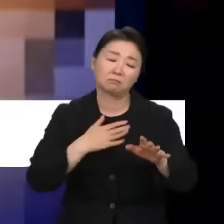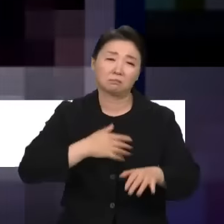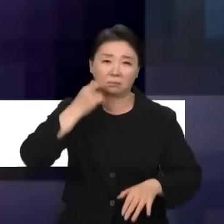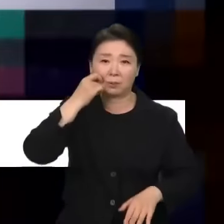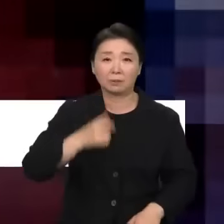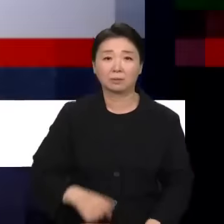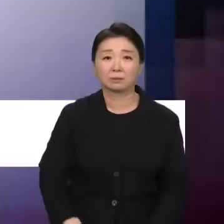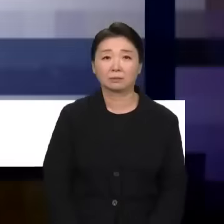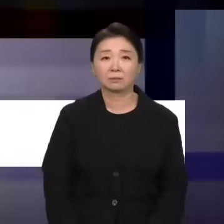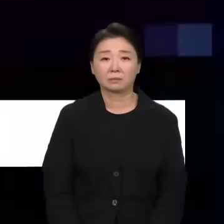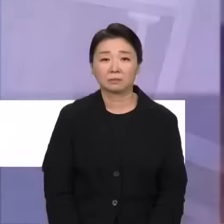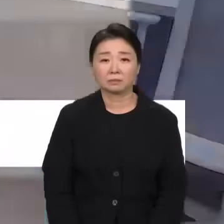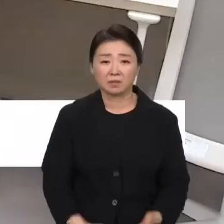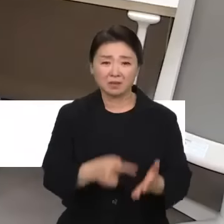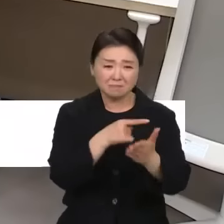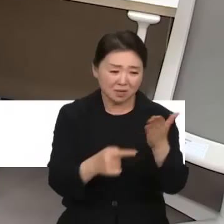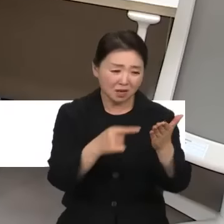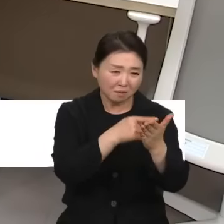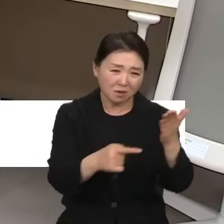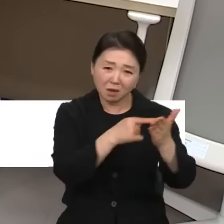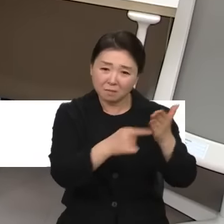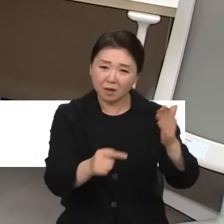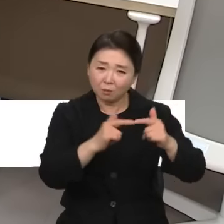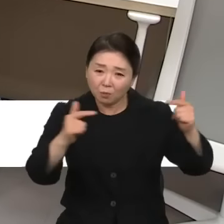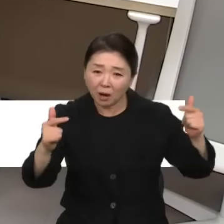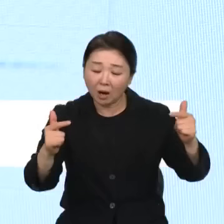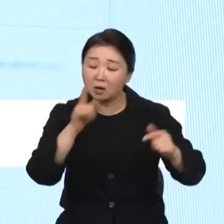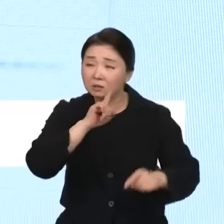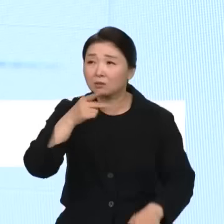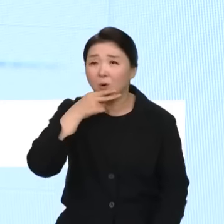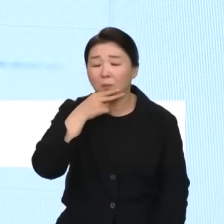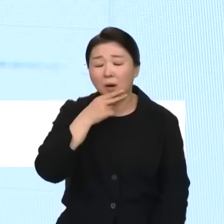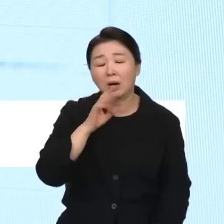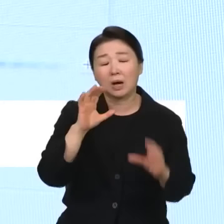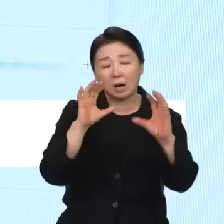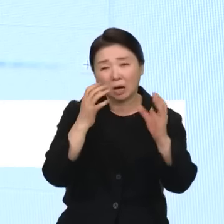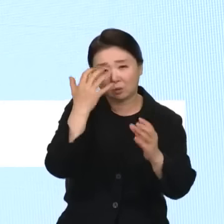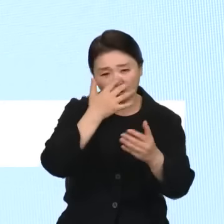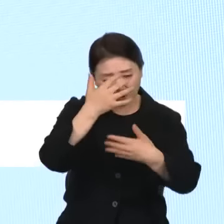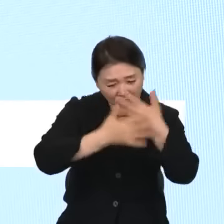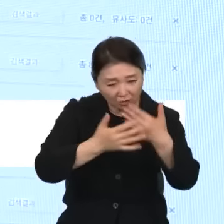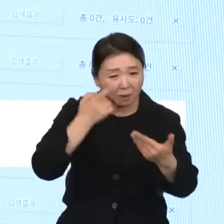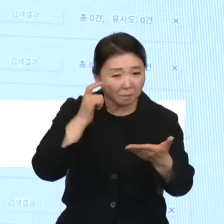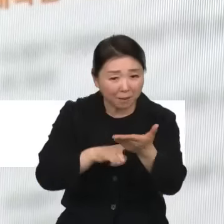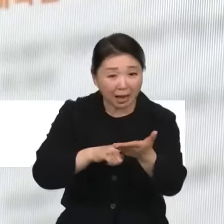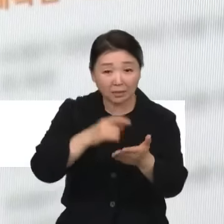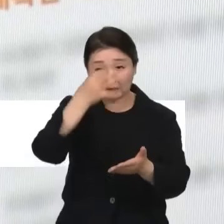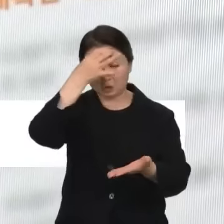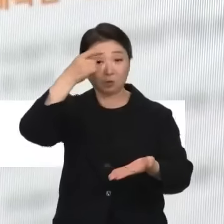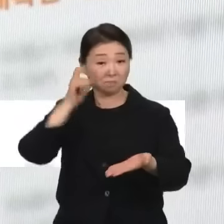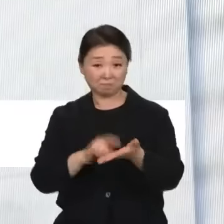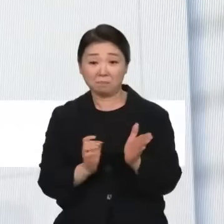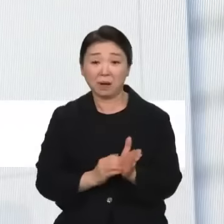없어집니다. 피해가 계속되면서 신고가 없어도 아동 성착취물을 찾아내는 기술이